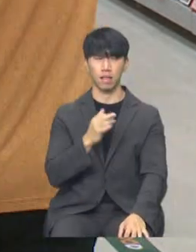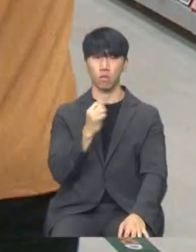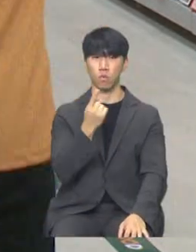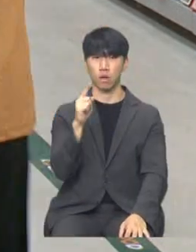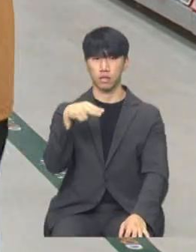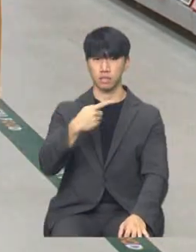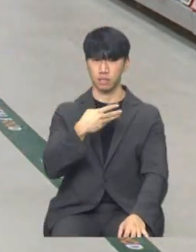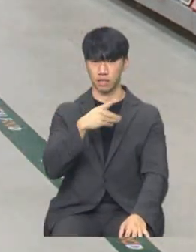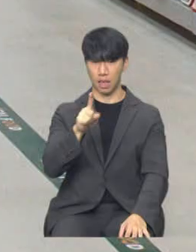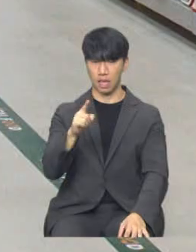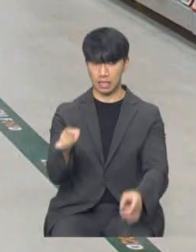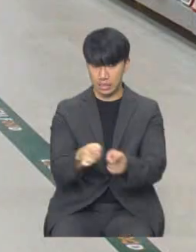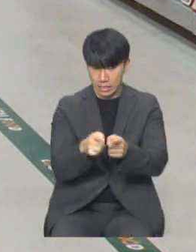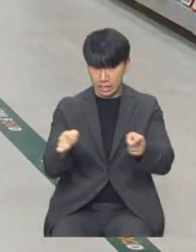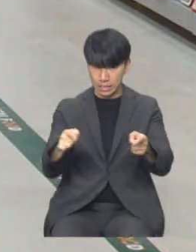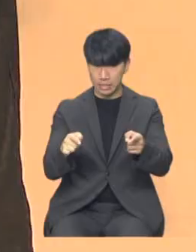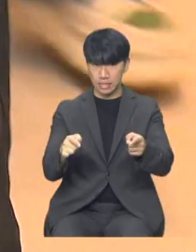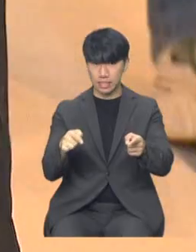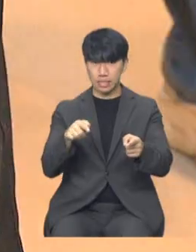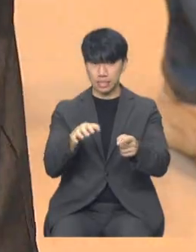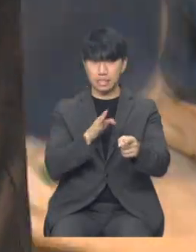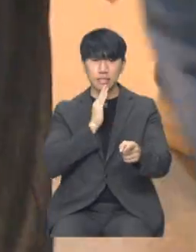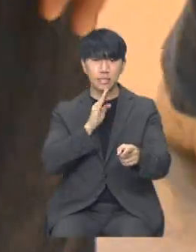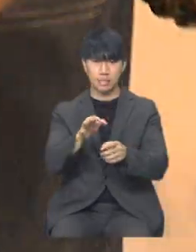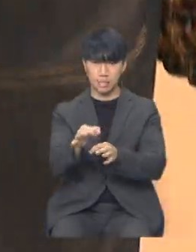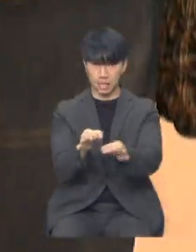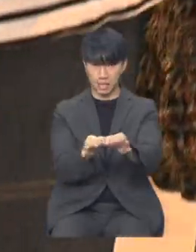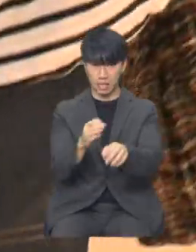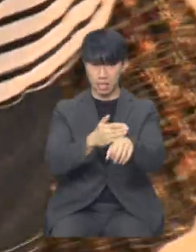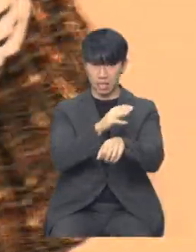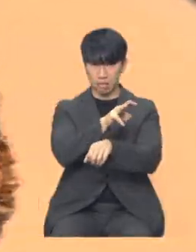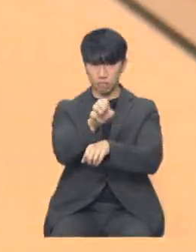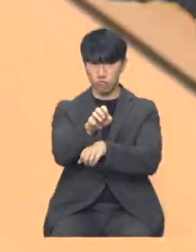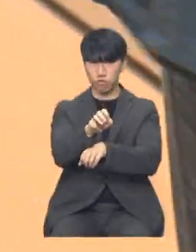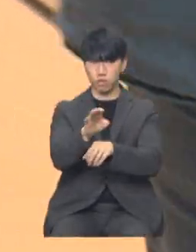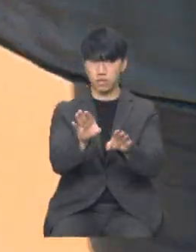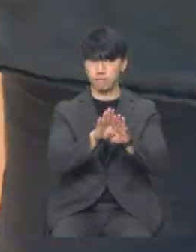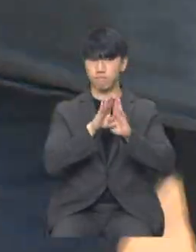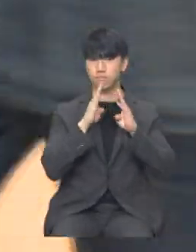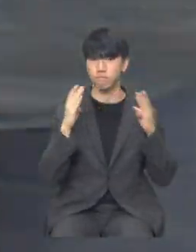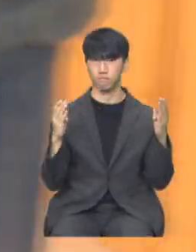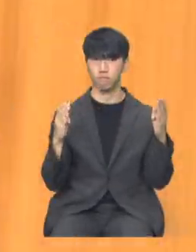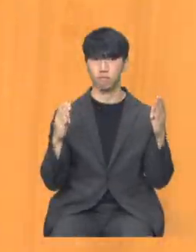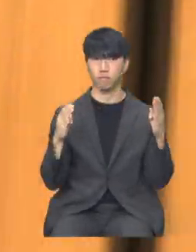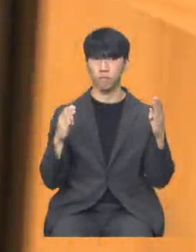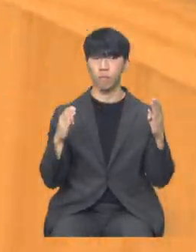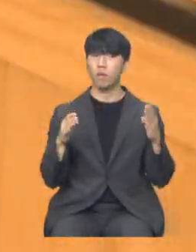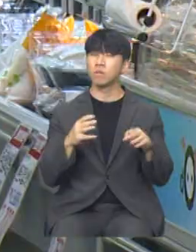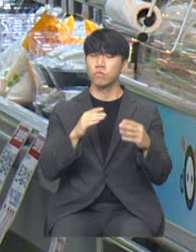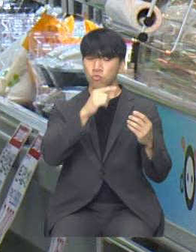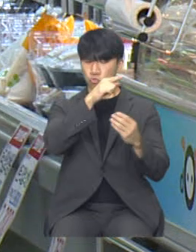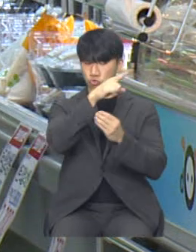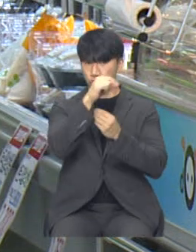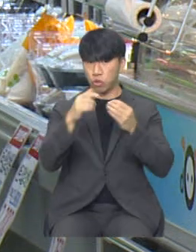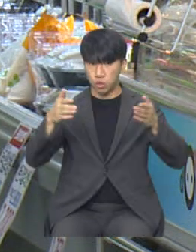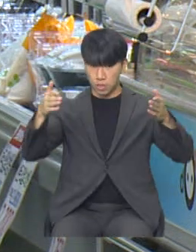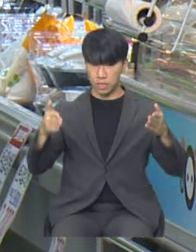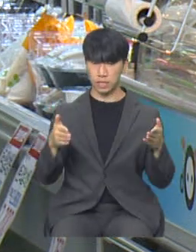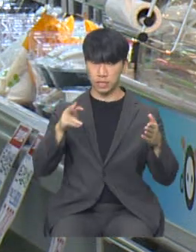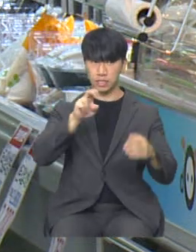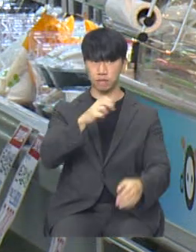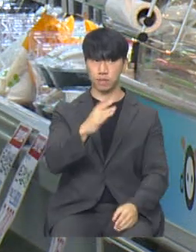와스타디움 1층에 위치한 로컬푸드 직매장은 오전 9시 30분에 문을 엽니다. 추석 연휴가 시작되는